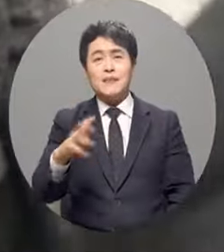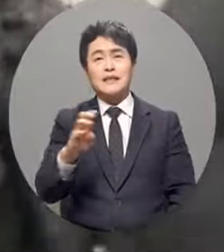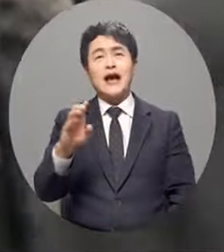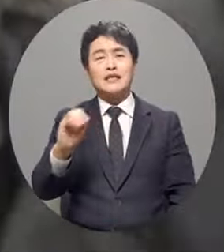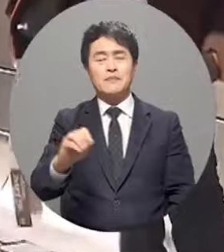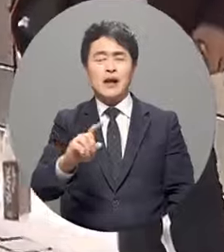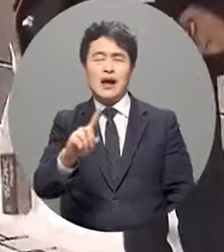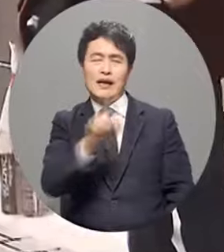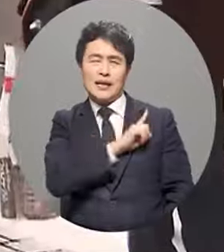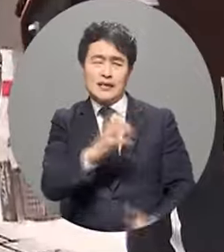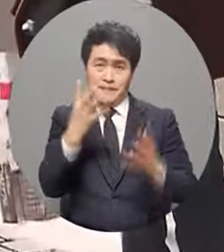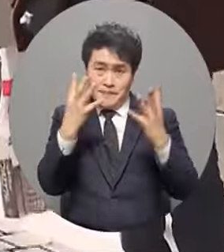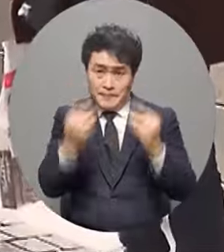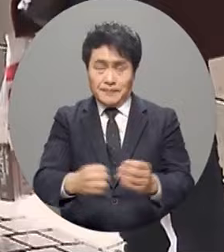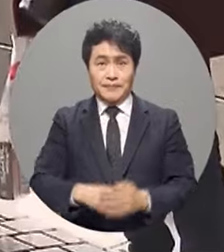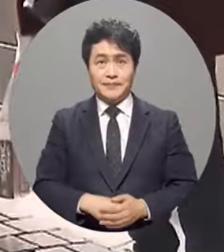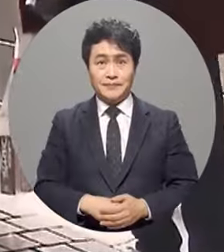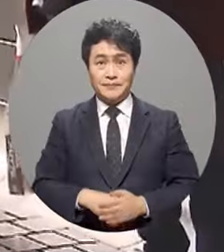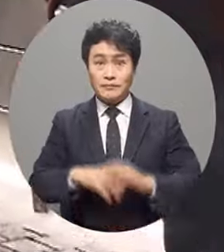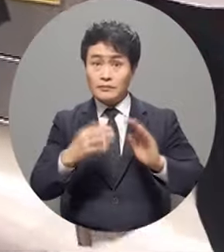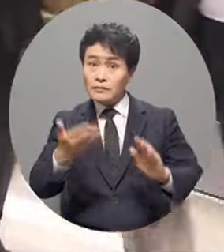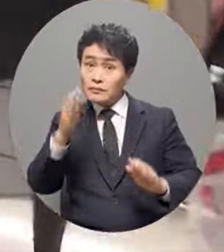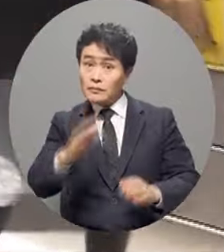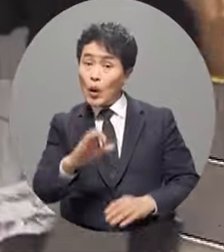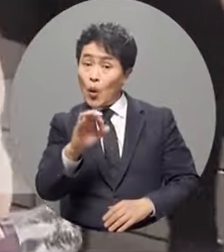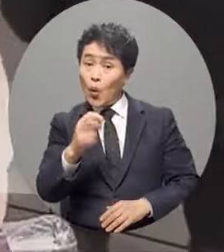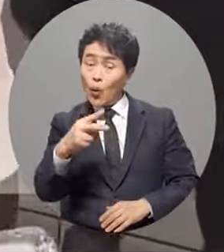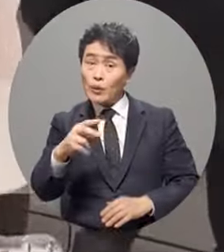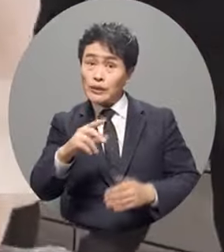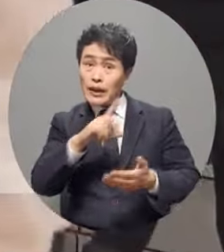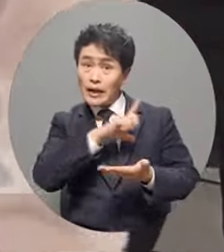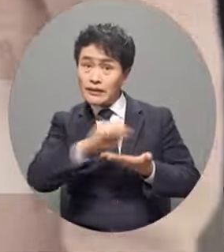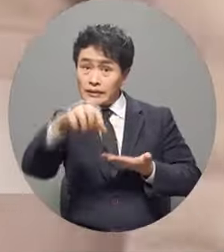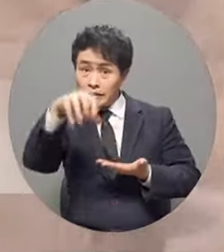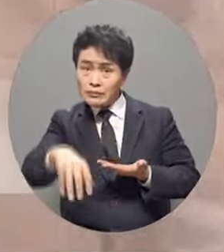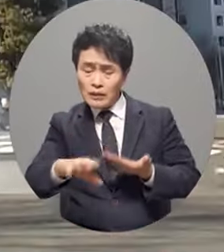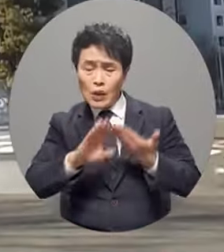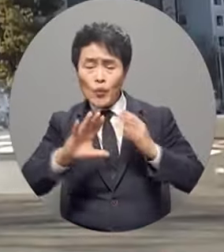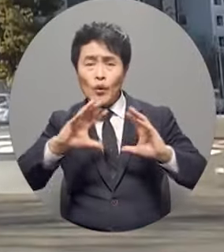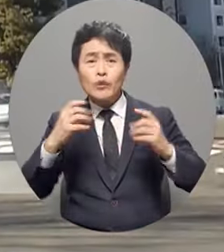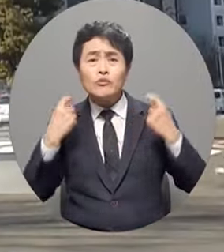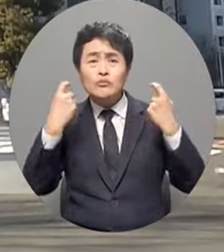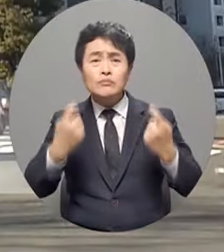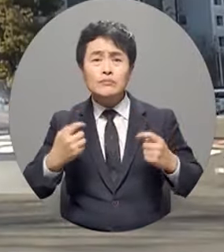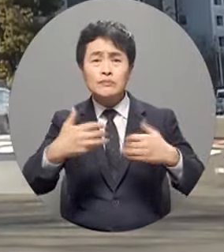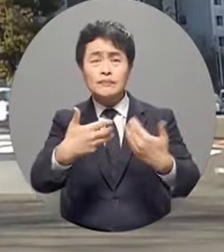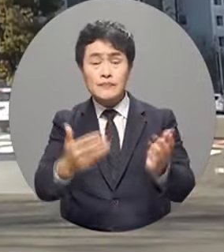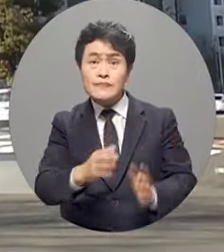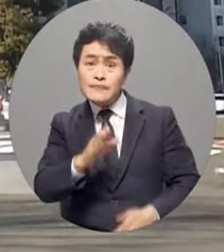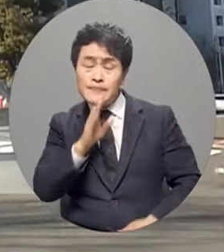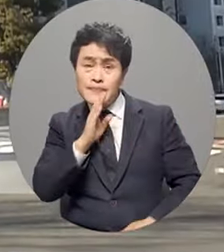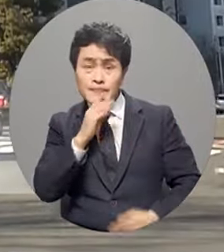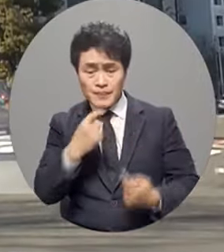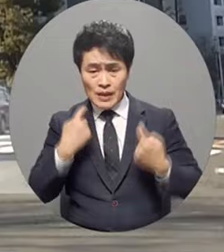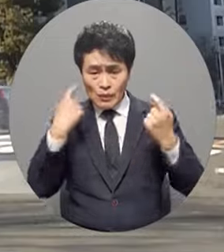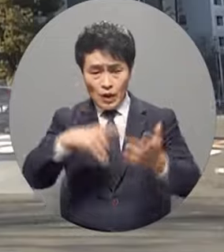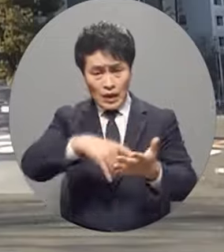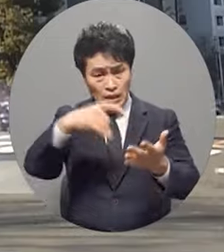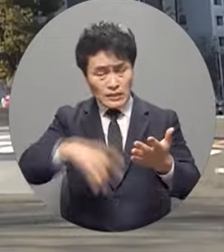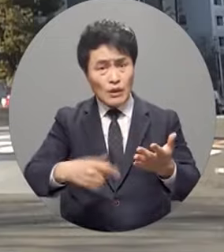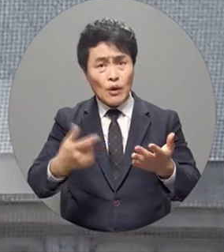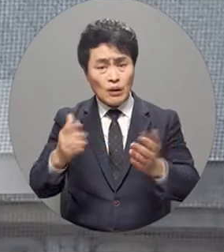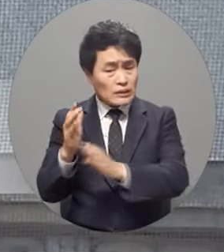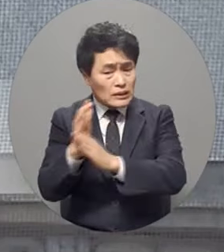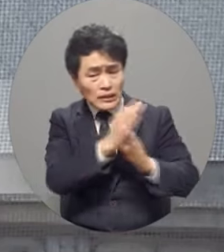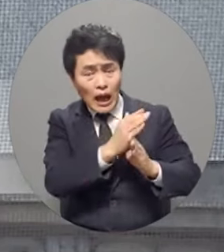명으로 가장 많았습니다. 그런데 오사카 지방정부가 외국인 여행객에게 사실상 관광세인